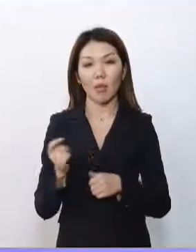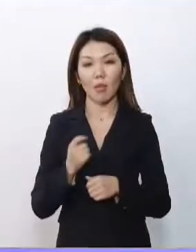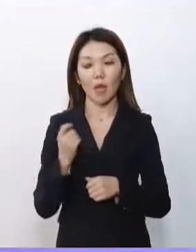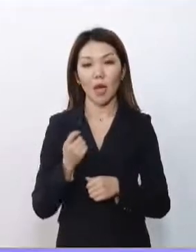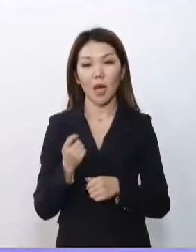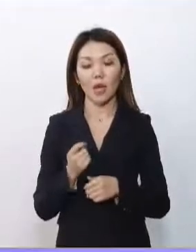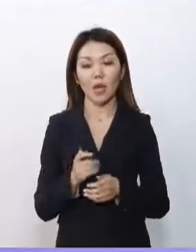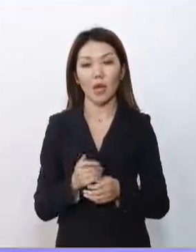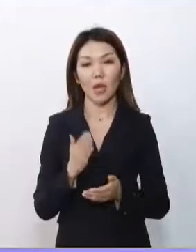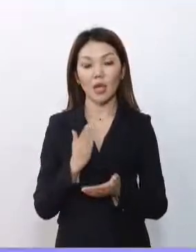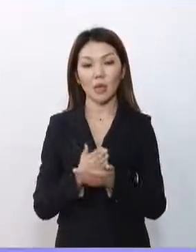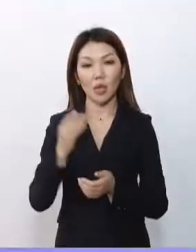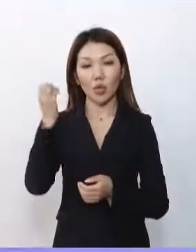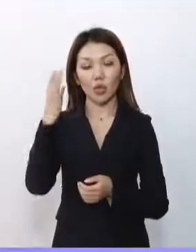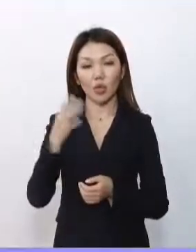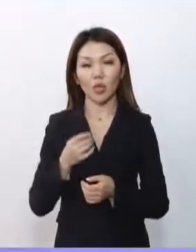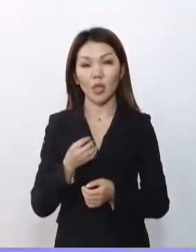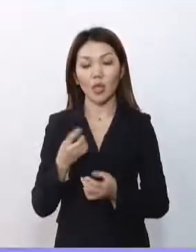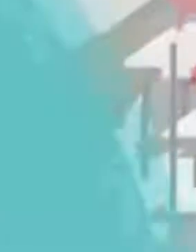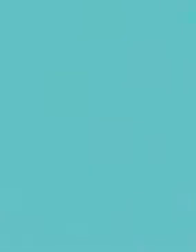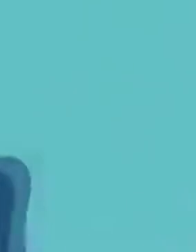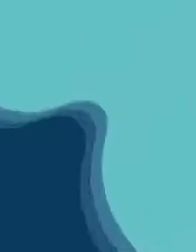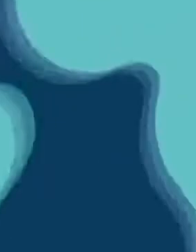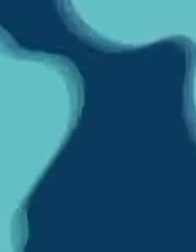хорошо угу применять